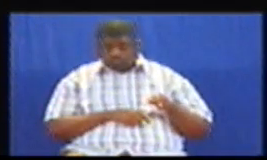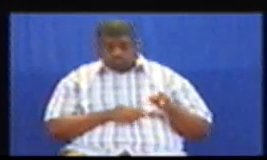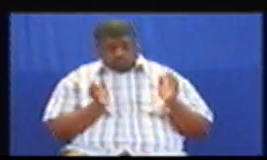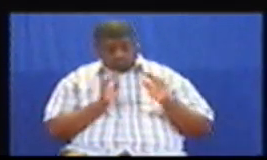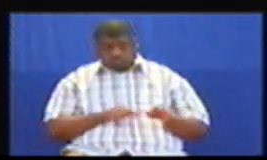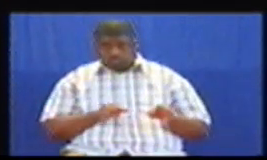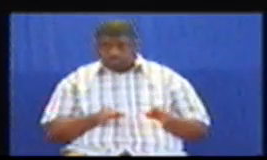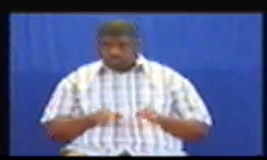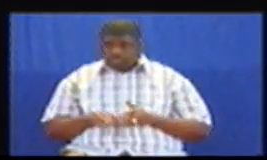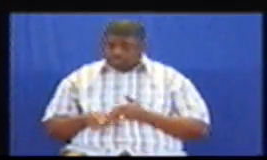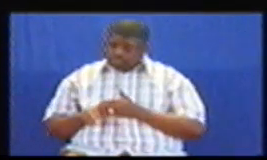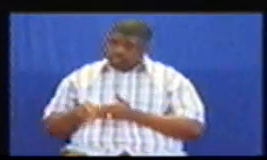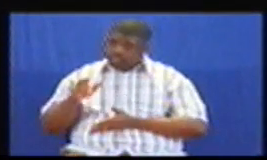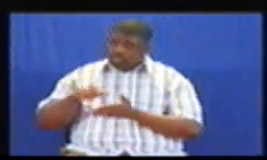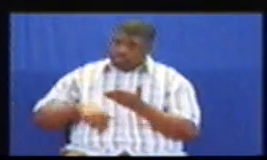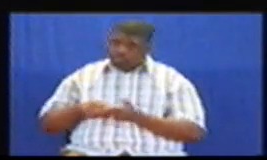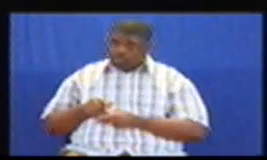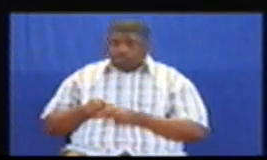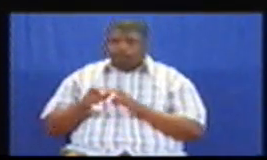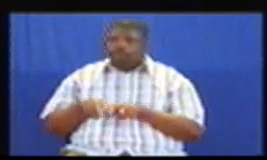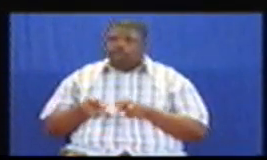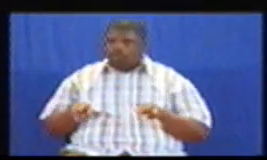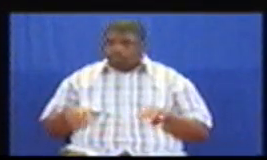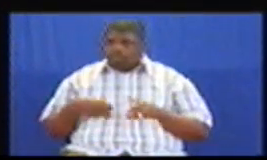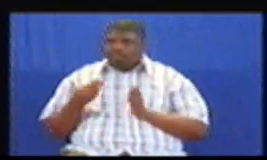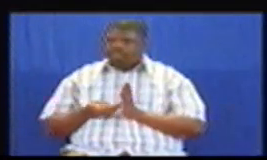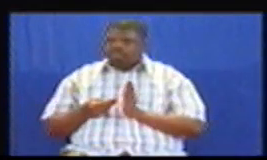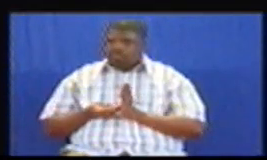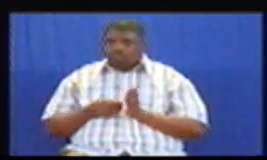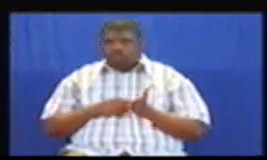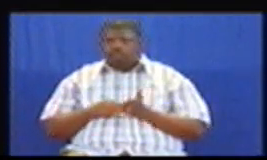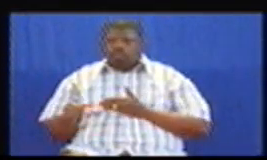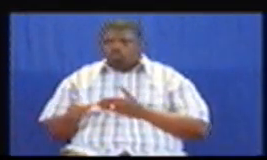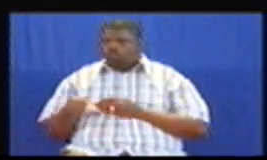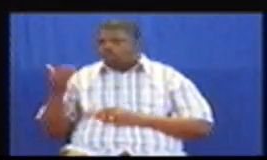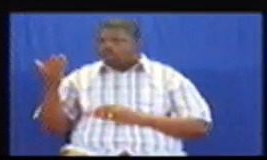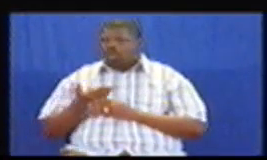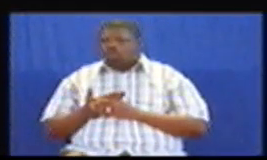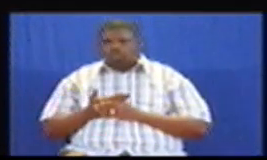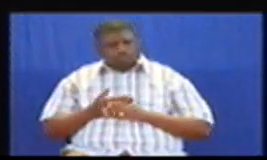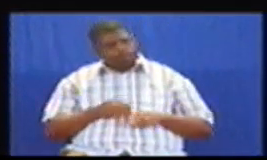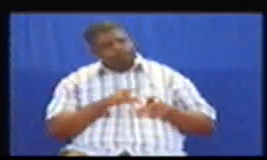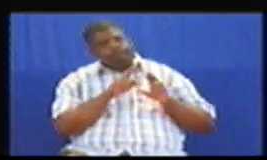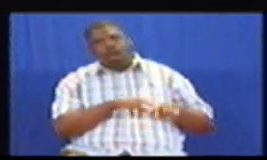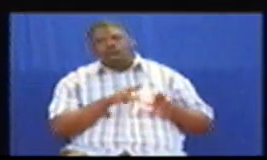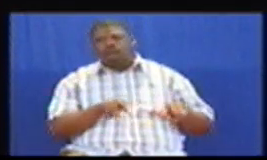baada ya makubaliano haya na yanaposajiliwa na mahakama, zile fedha zinalipwa kwenye akaunti ya mahakama.